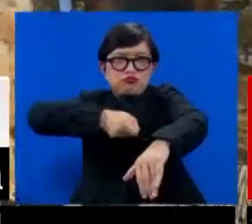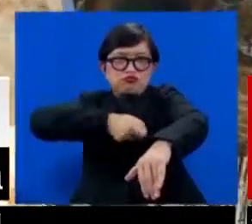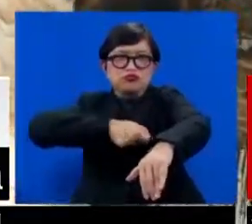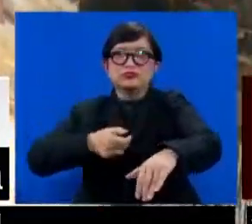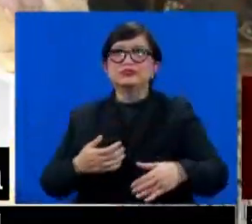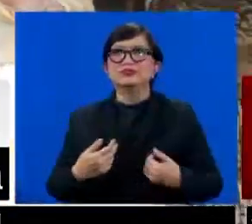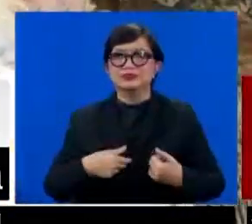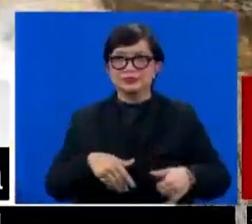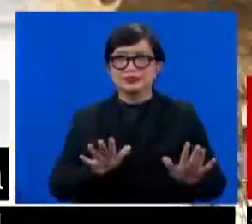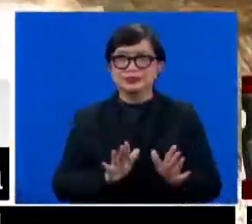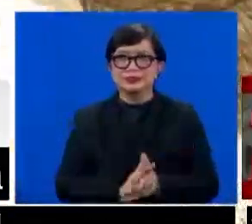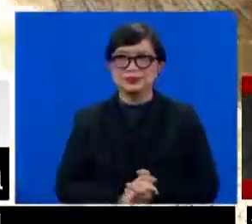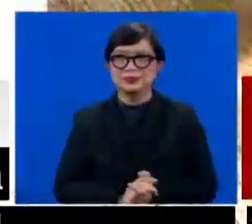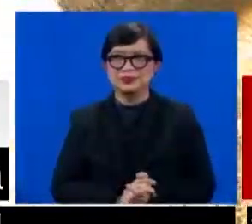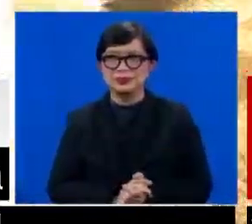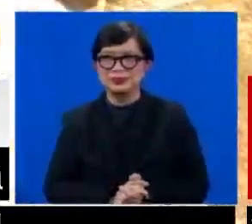dibersihkan.